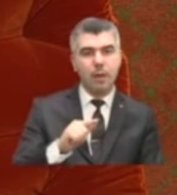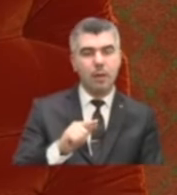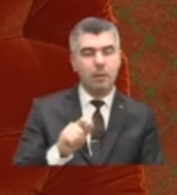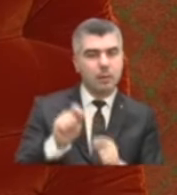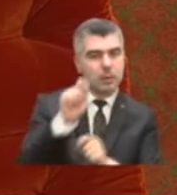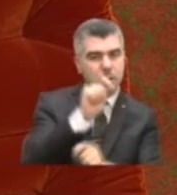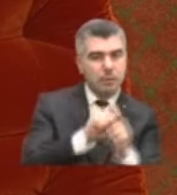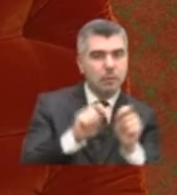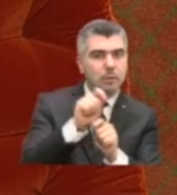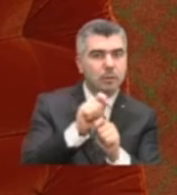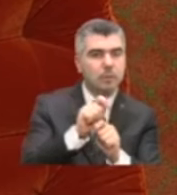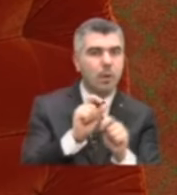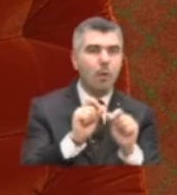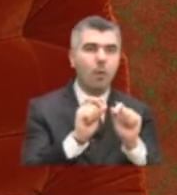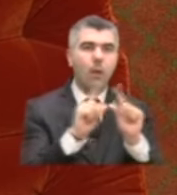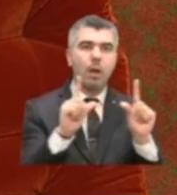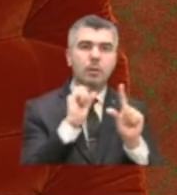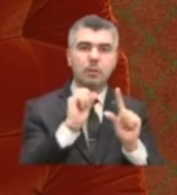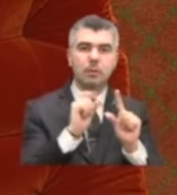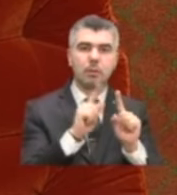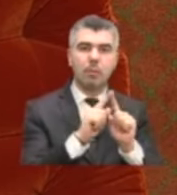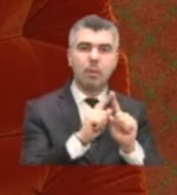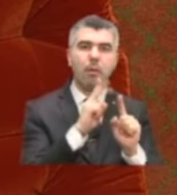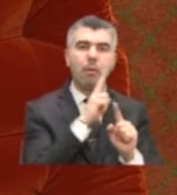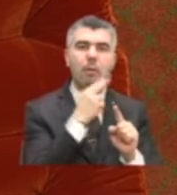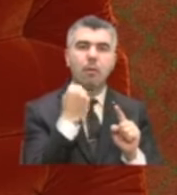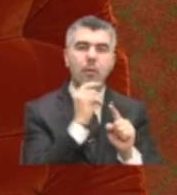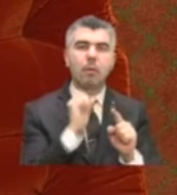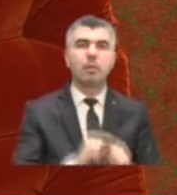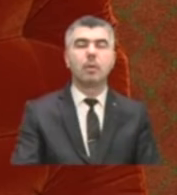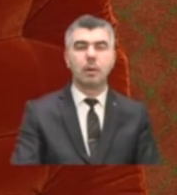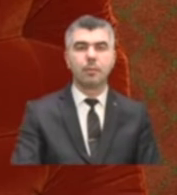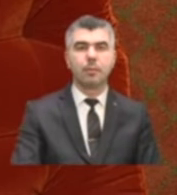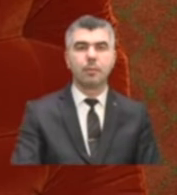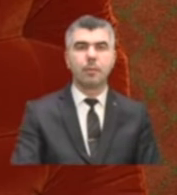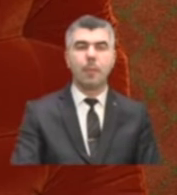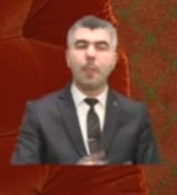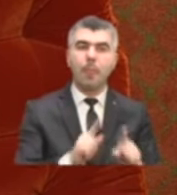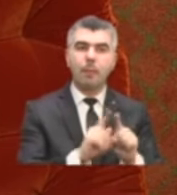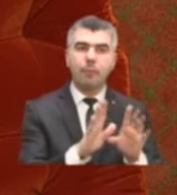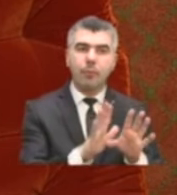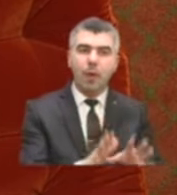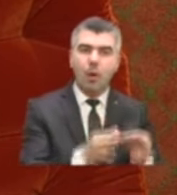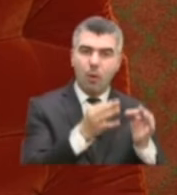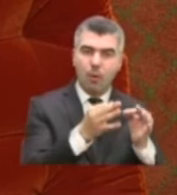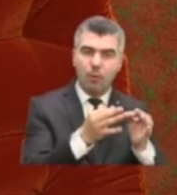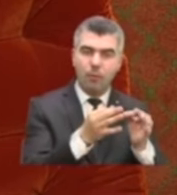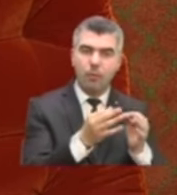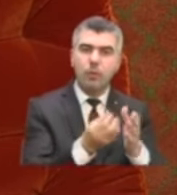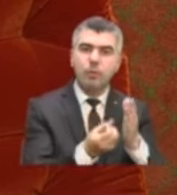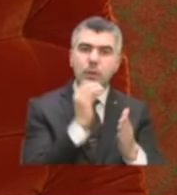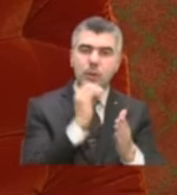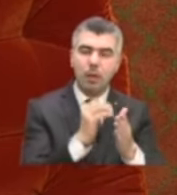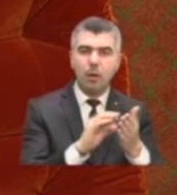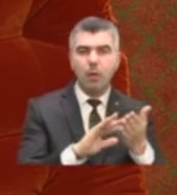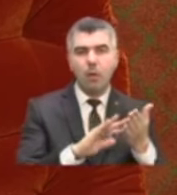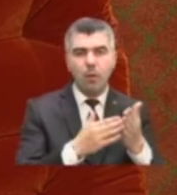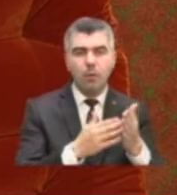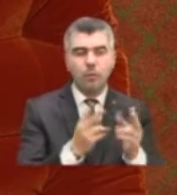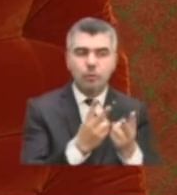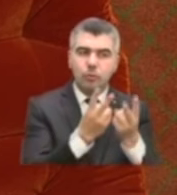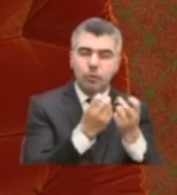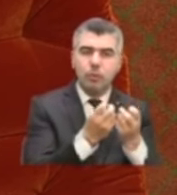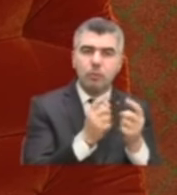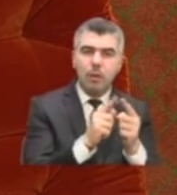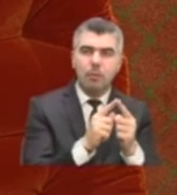جباره في هذا النصف الاولي الحكوميه، مكنات من توفير بنيه استثماريه باش نجلبوا المستثمرين واكتشاف